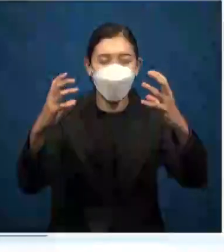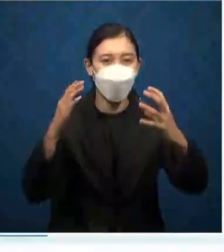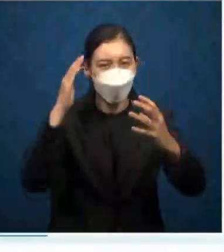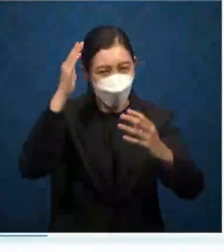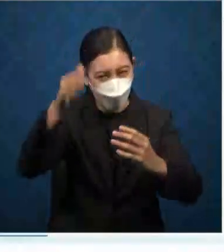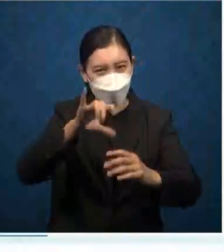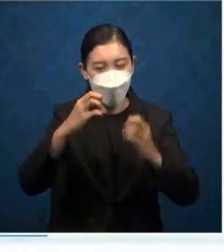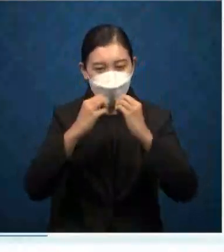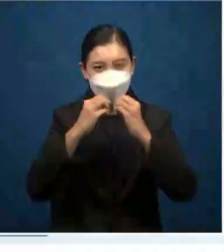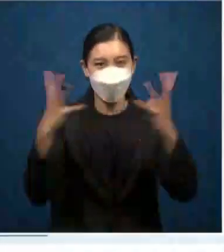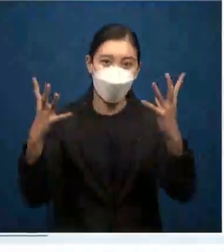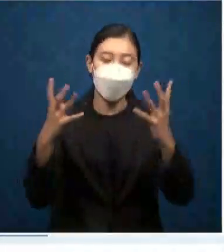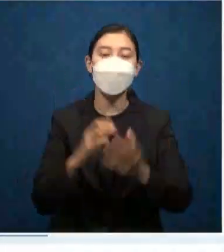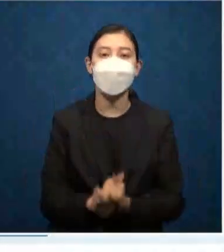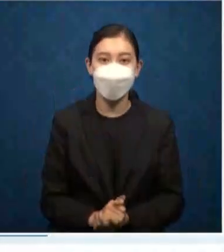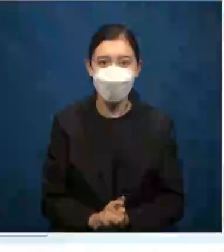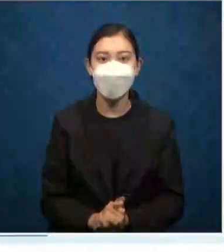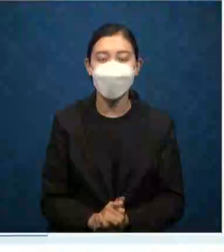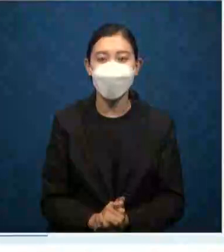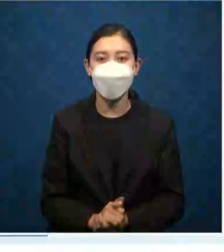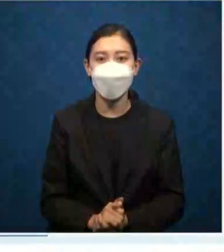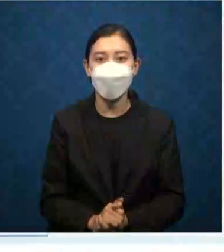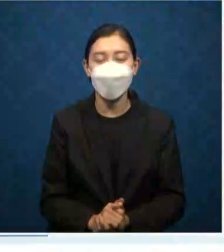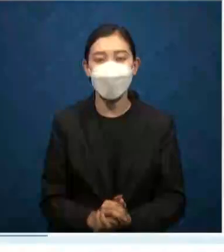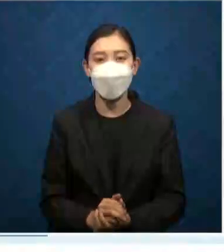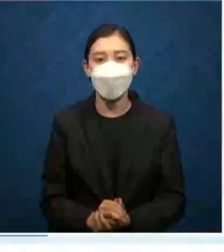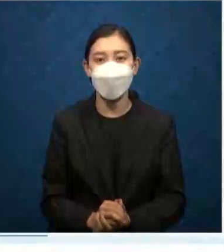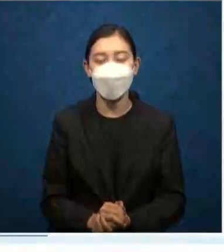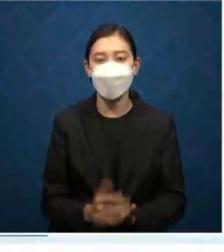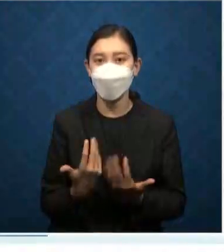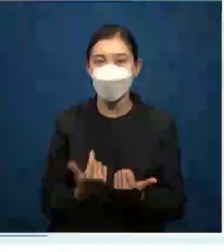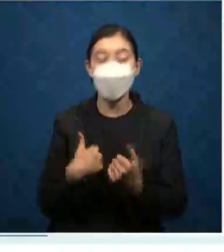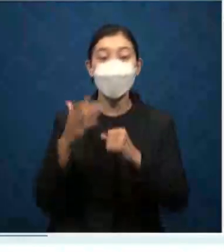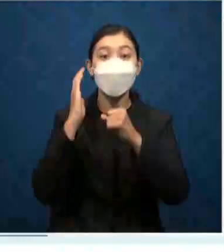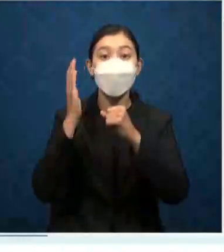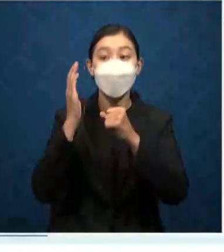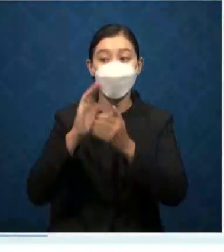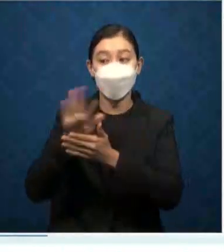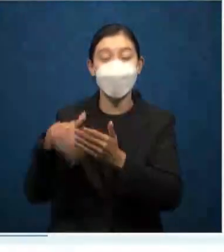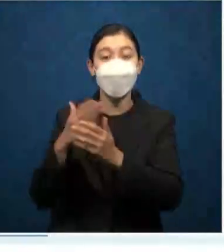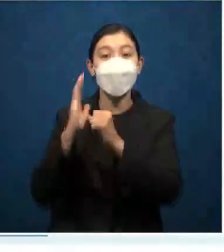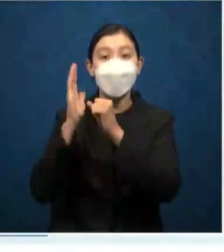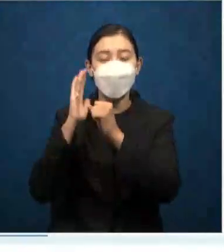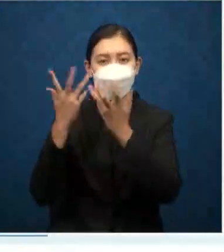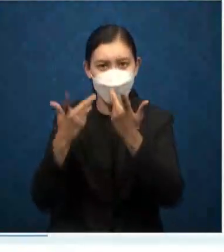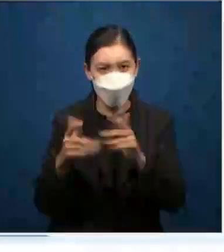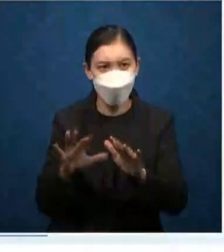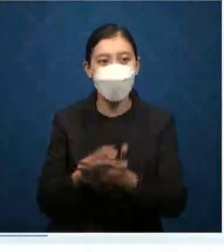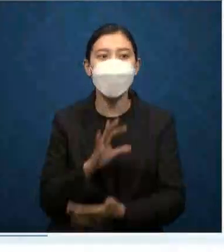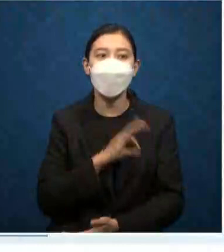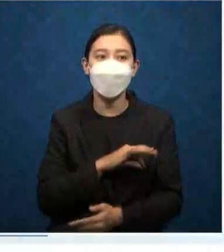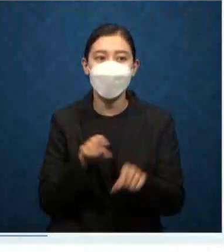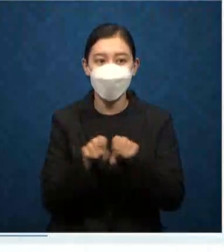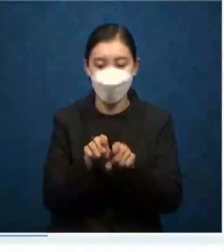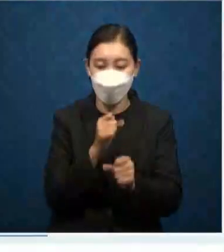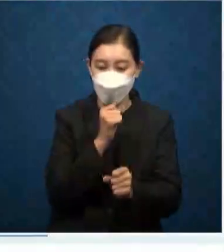มาชิกวุฒิสภาผู้โสได้อภิปรายไปก็เห็นชัดเจนว่าเราจะเหลือเงินทำงานน้อยลงหาเงินก็ยากขึ้น